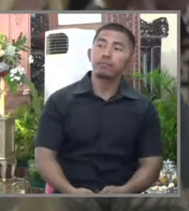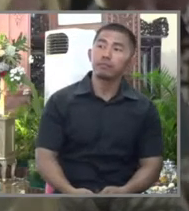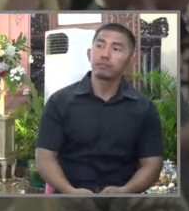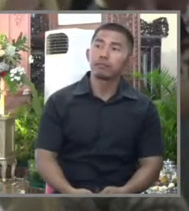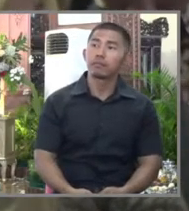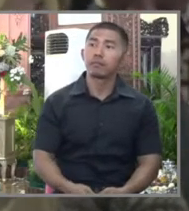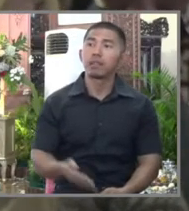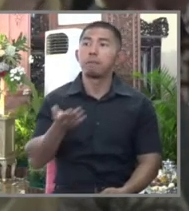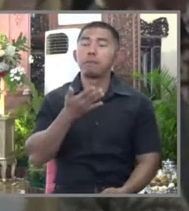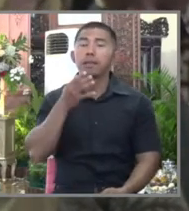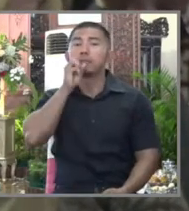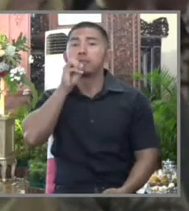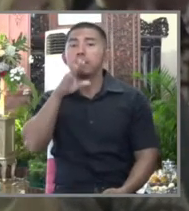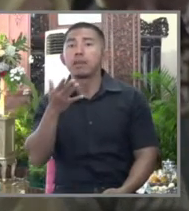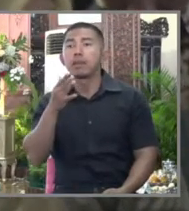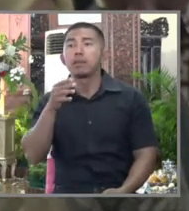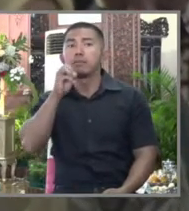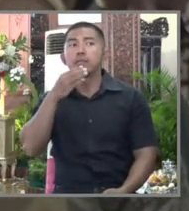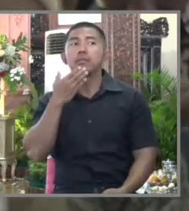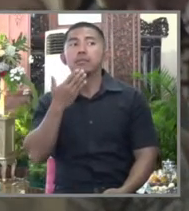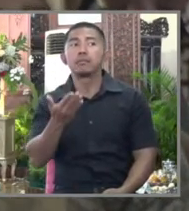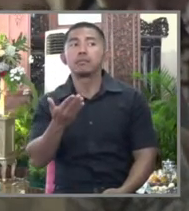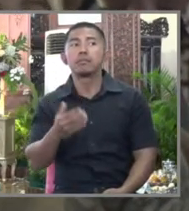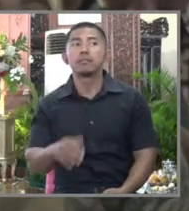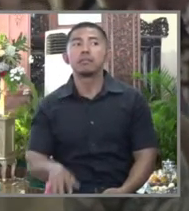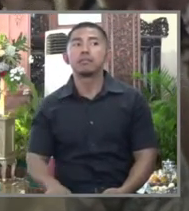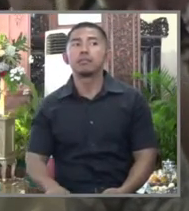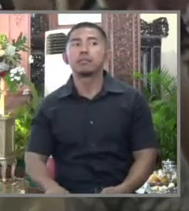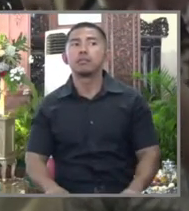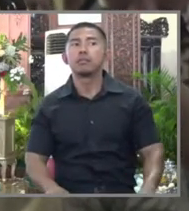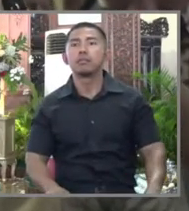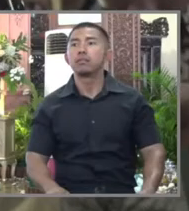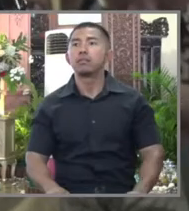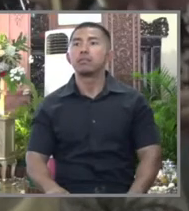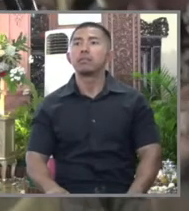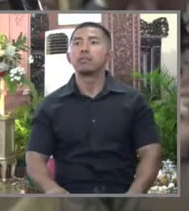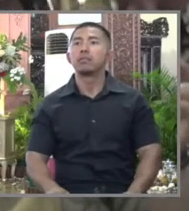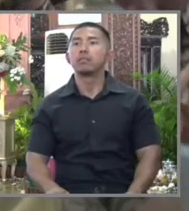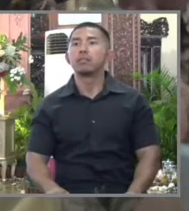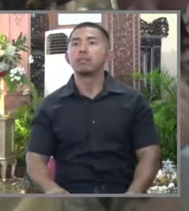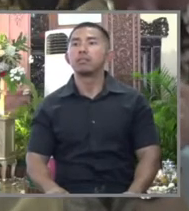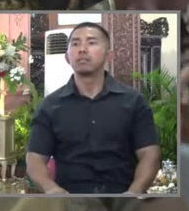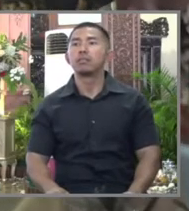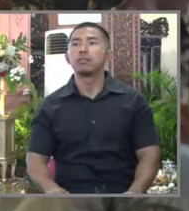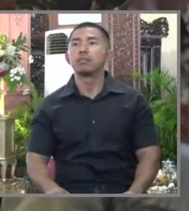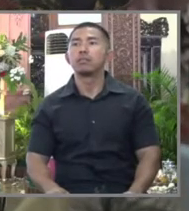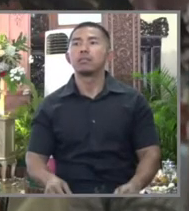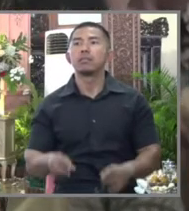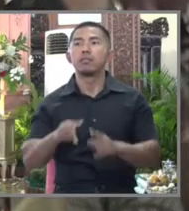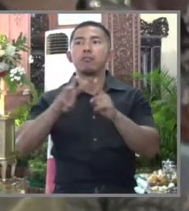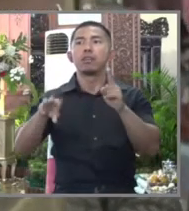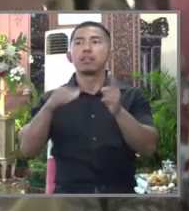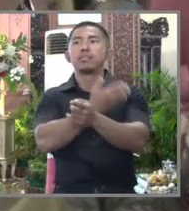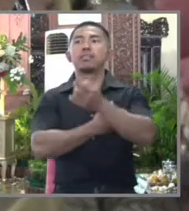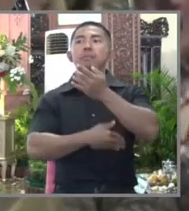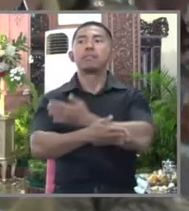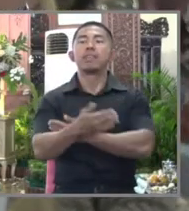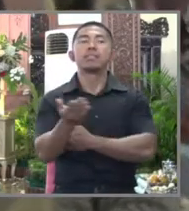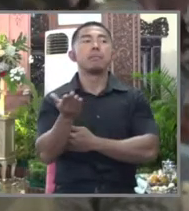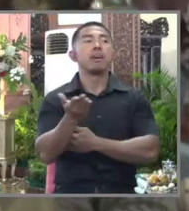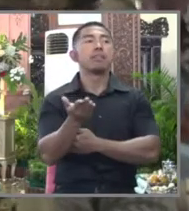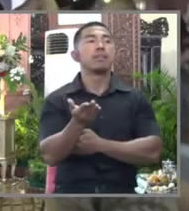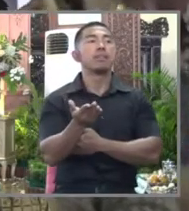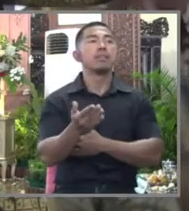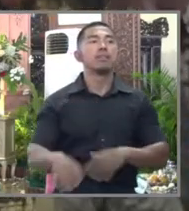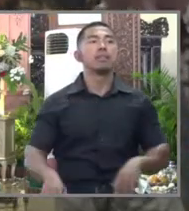yang ingin disampaikan tidak? Ada yang ingin disampaikan? Dari lo yang mana ini?